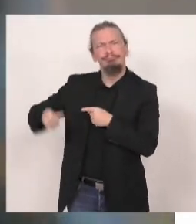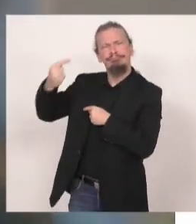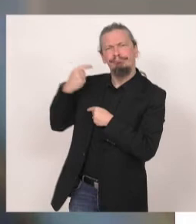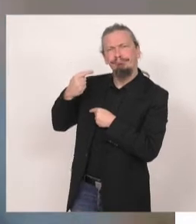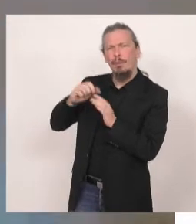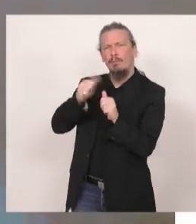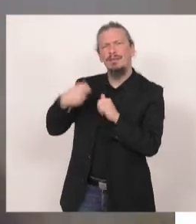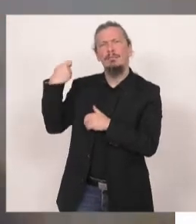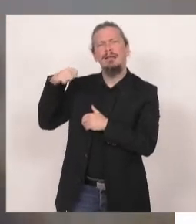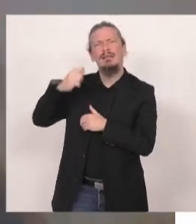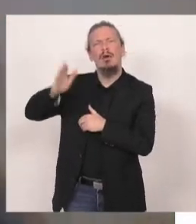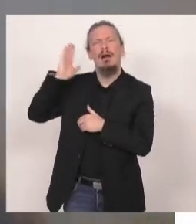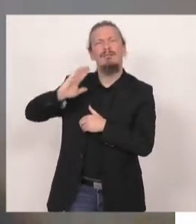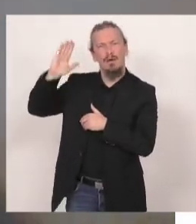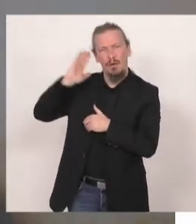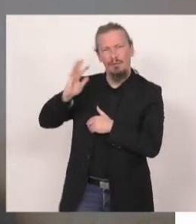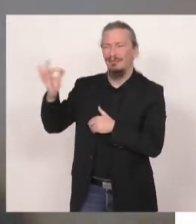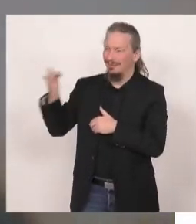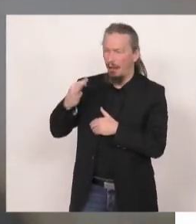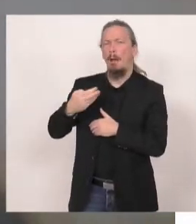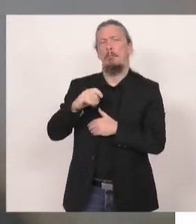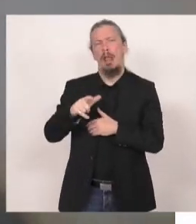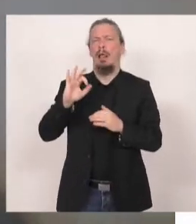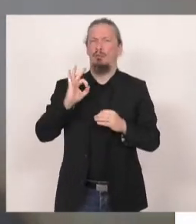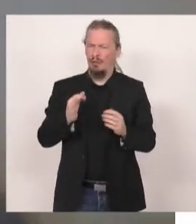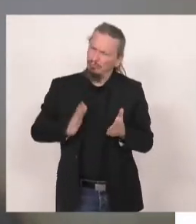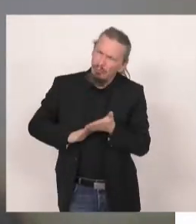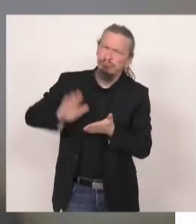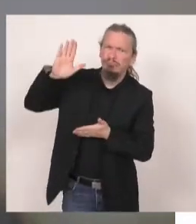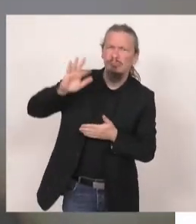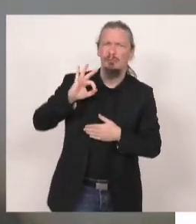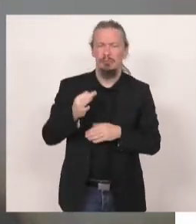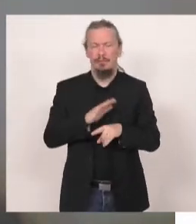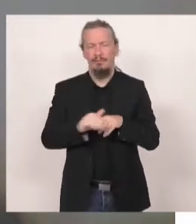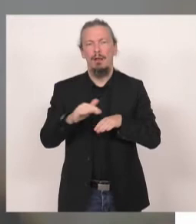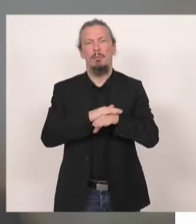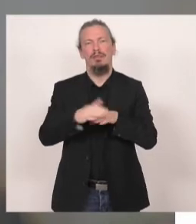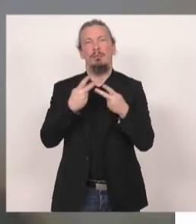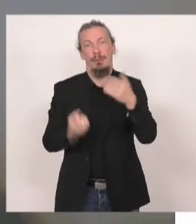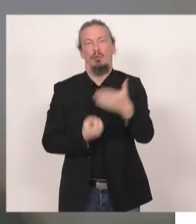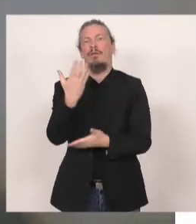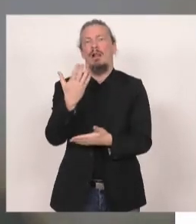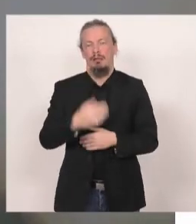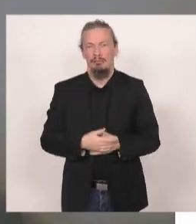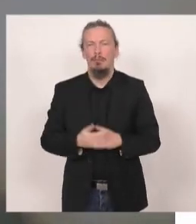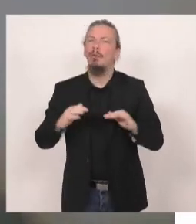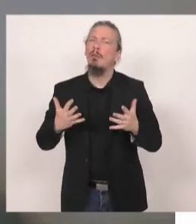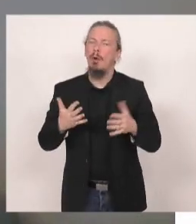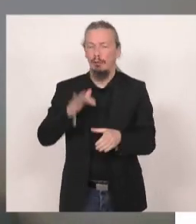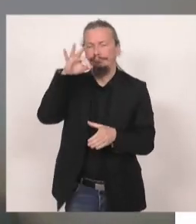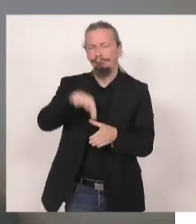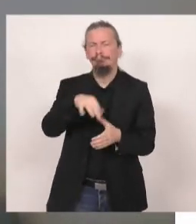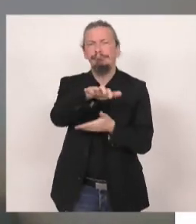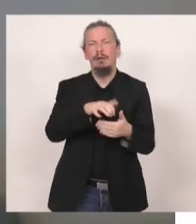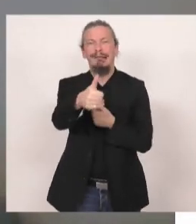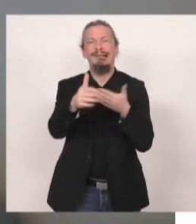vice-présidente au climat, Christiane Bouchard, la métropole européenne de Lille s'était engagée à mettre en œuvre une nouvelle politique publique en adoptant une délibération cadre